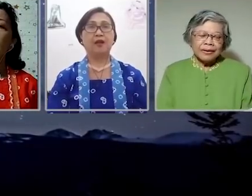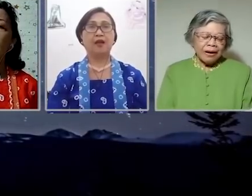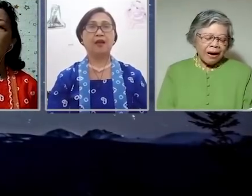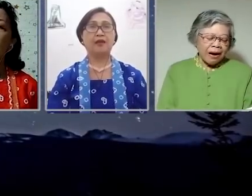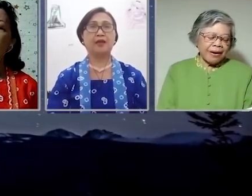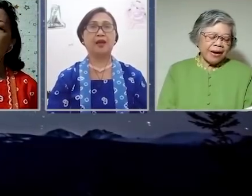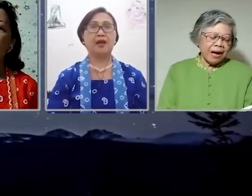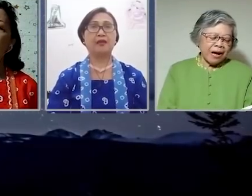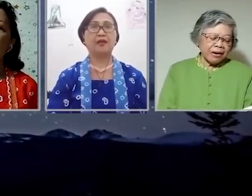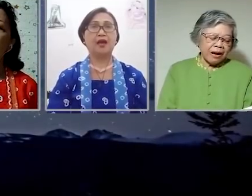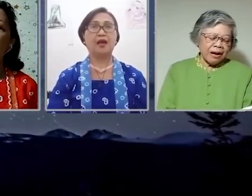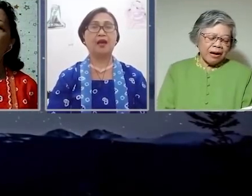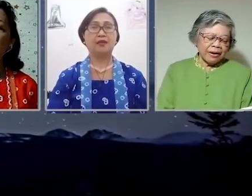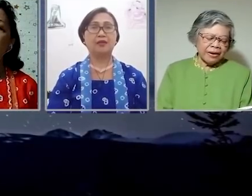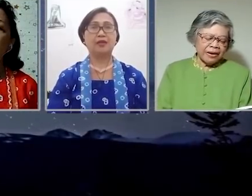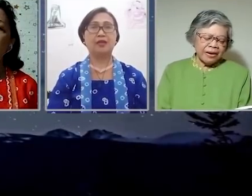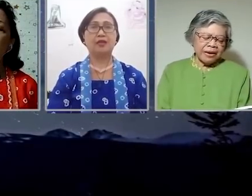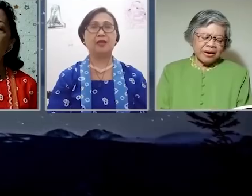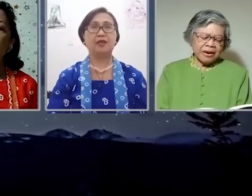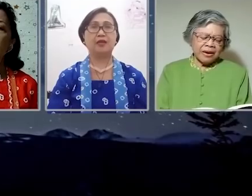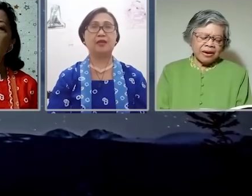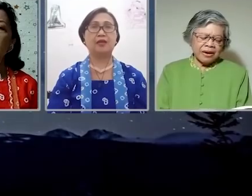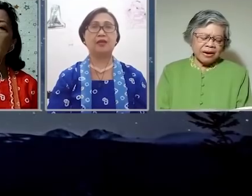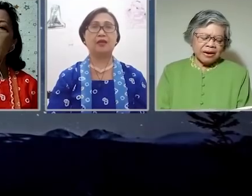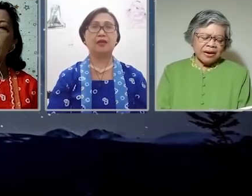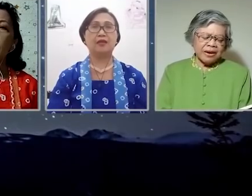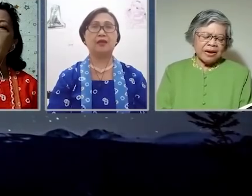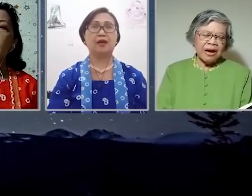Dewa nirohim